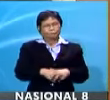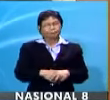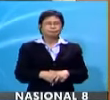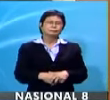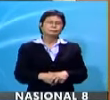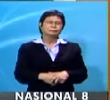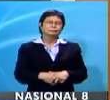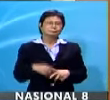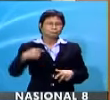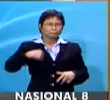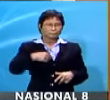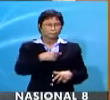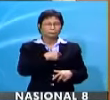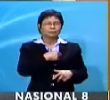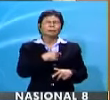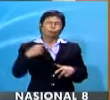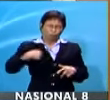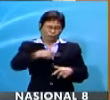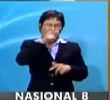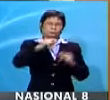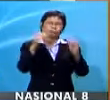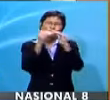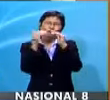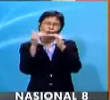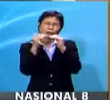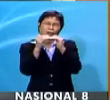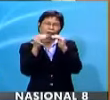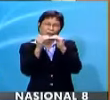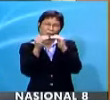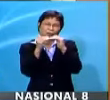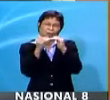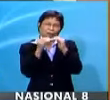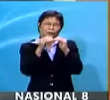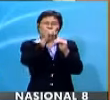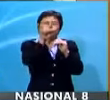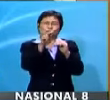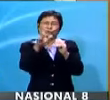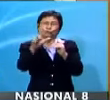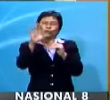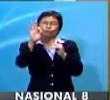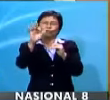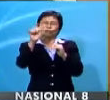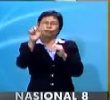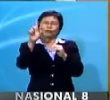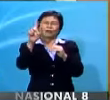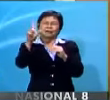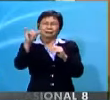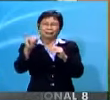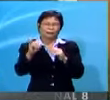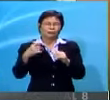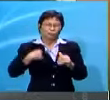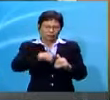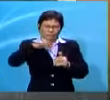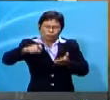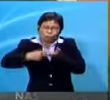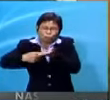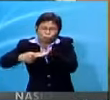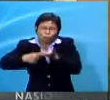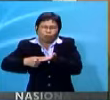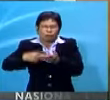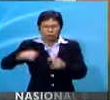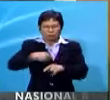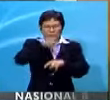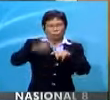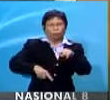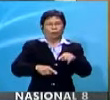mengambil haveir to we have to go and on kita tak boleh